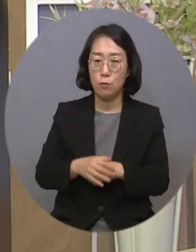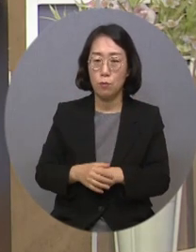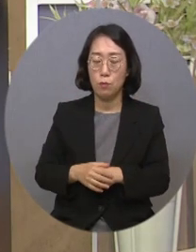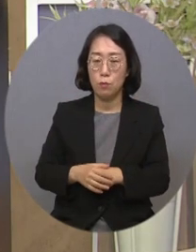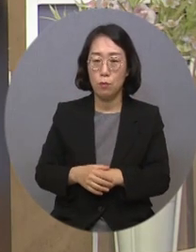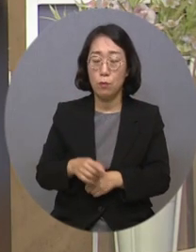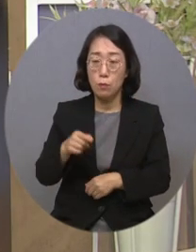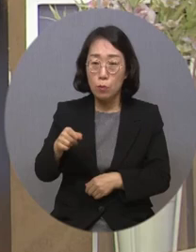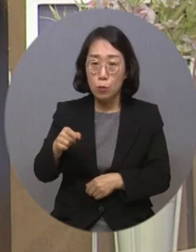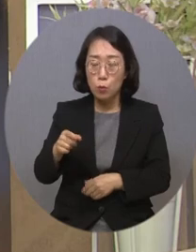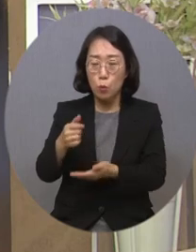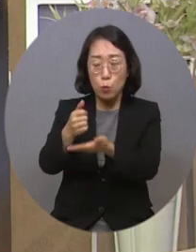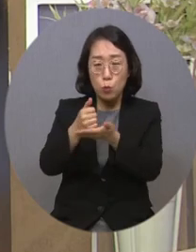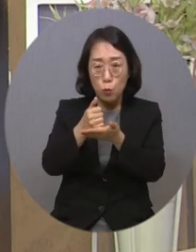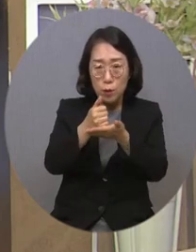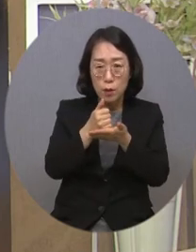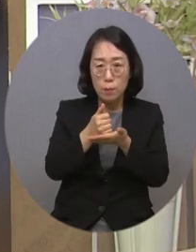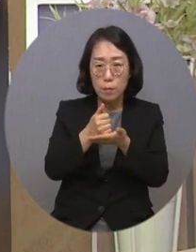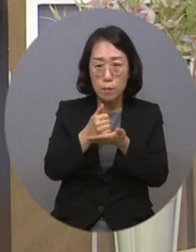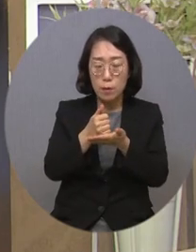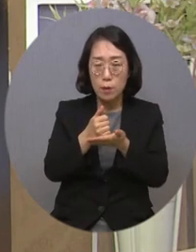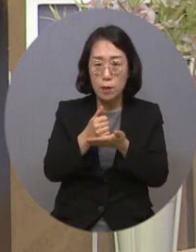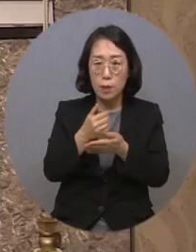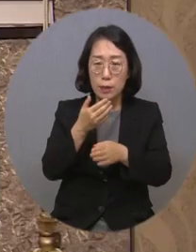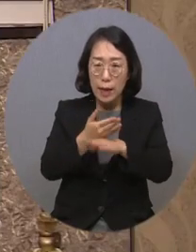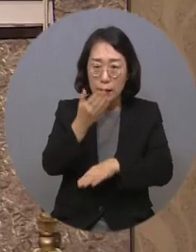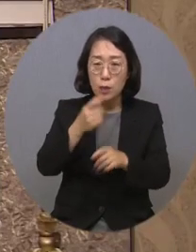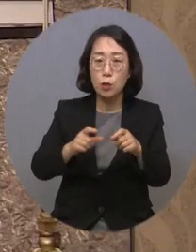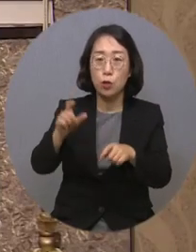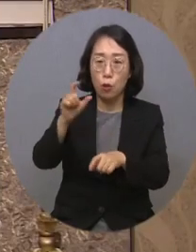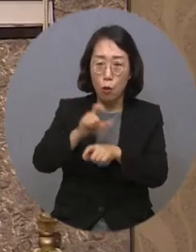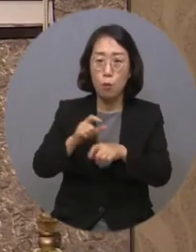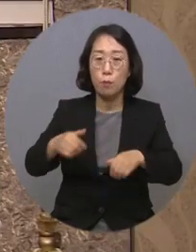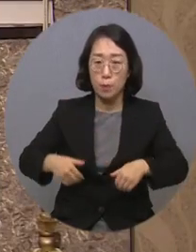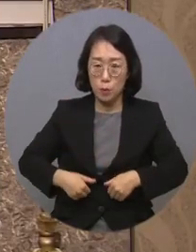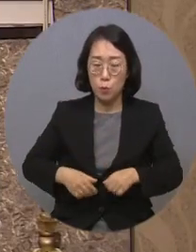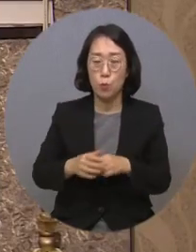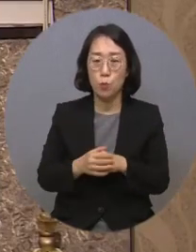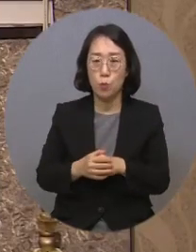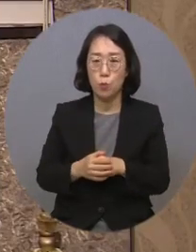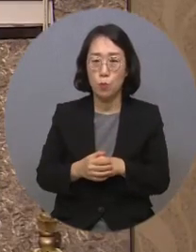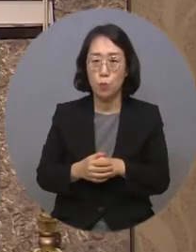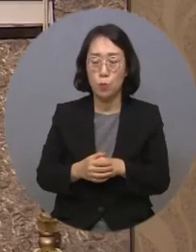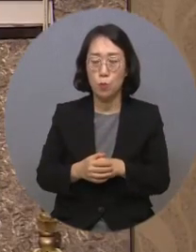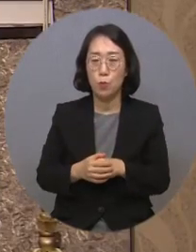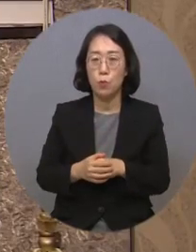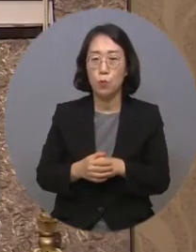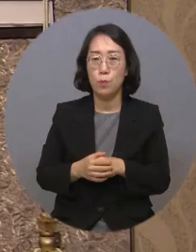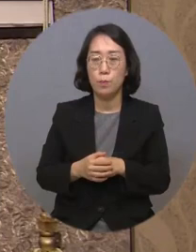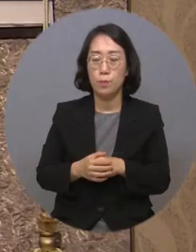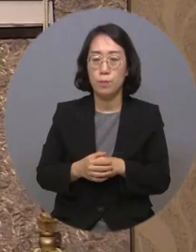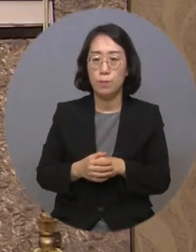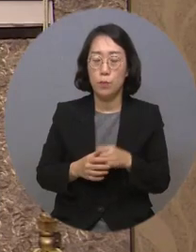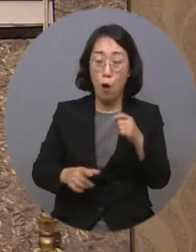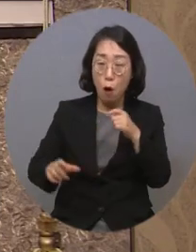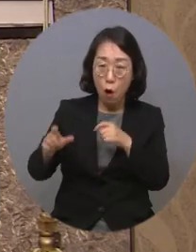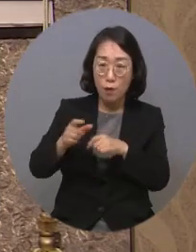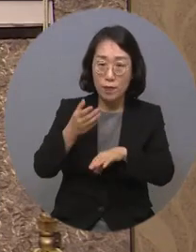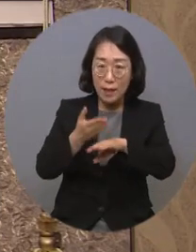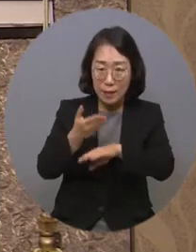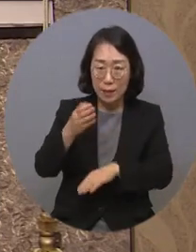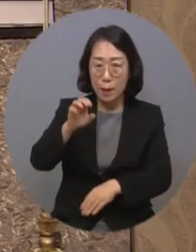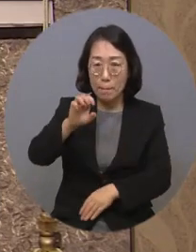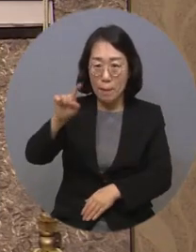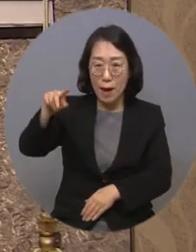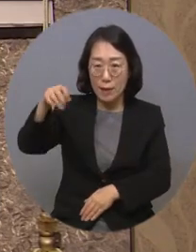돈가스만 하다 보니까 또 손님이 한계가 있잖아요. 예. 그래서 이제 돈가스만 해서 안 되겠다 해서 이제 공동 모금의 지원을 받아서 음식을 또 하나 개발한 게 이제